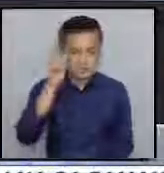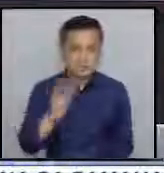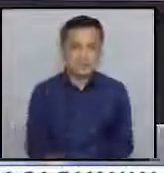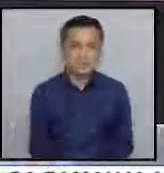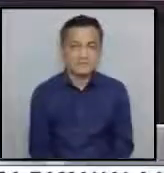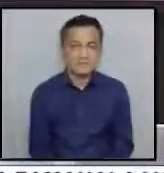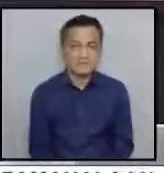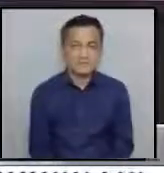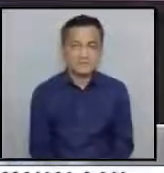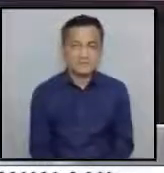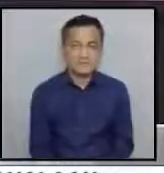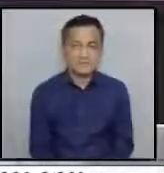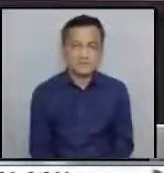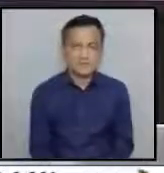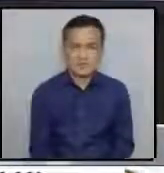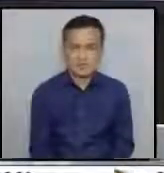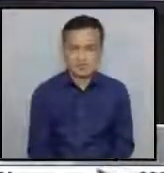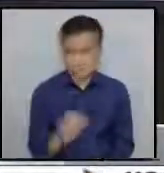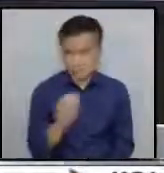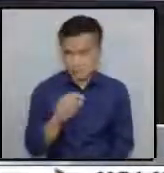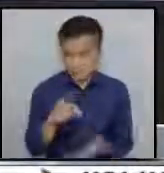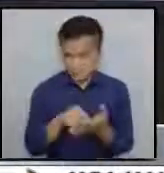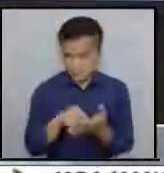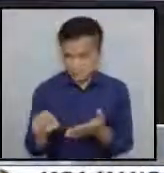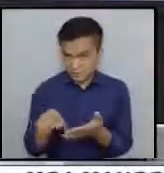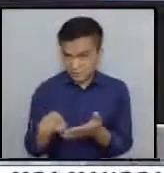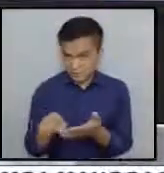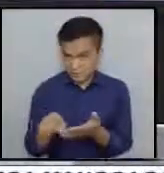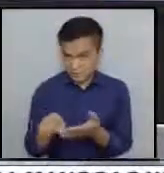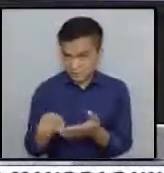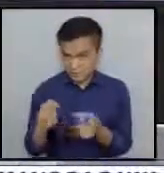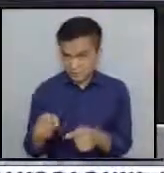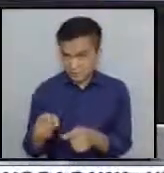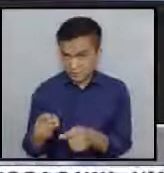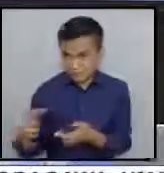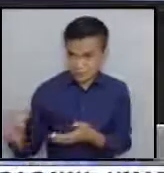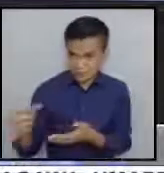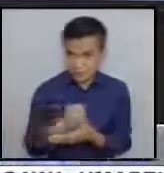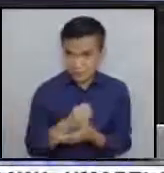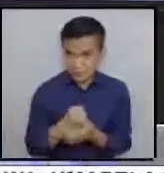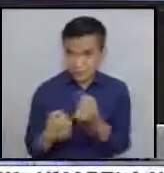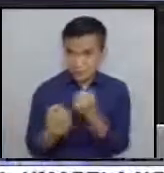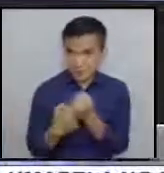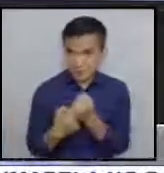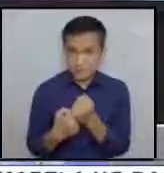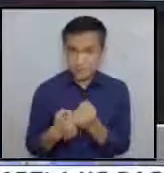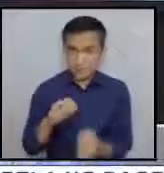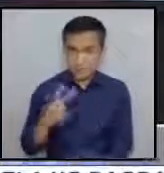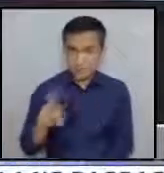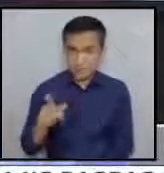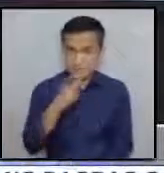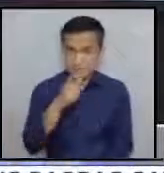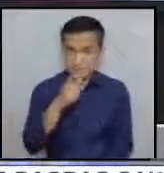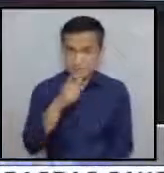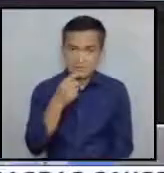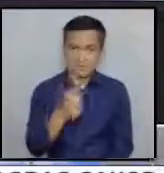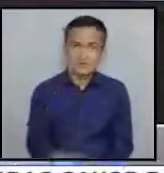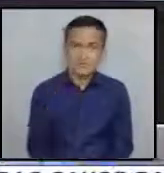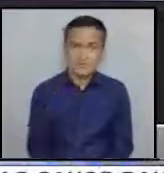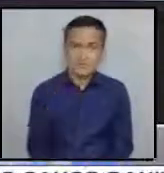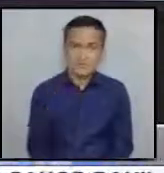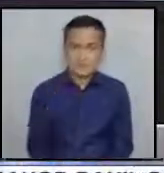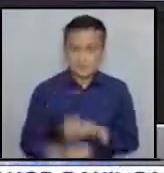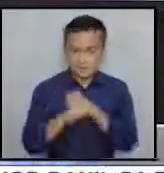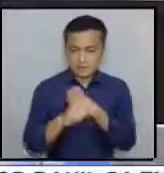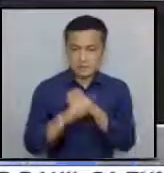Walang bayarang naganap para makahakot ng suporta. Ito po ang tiniyak ng kampo ni Vice President Lenny Robredo sa naging campaign rally nila